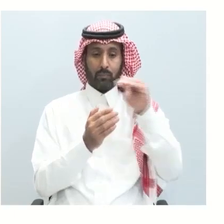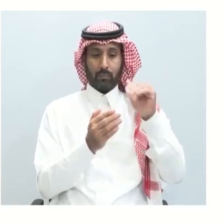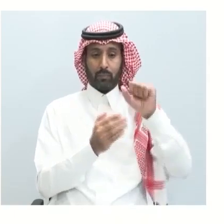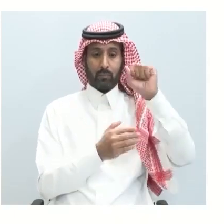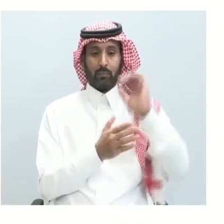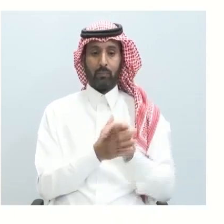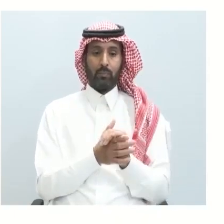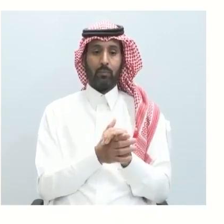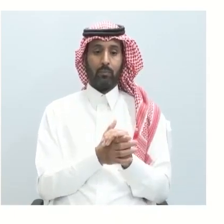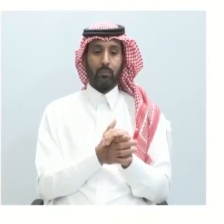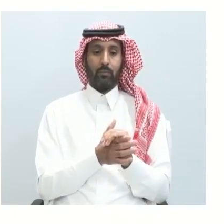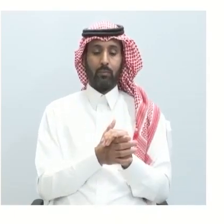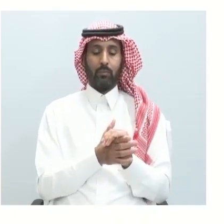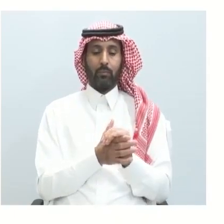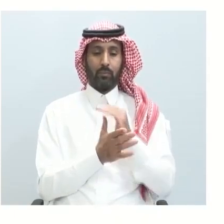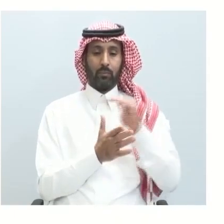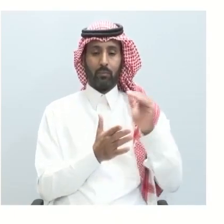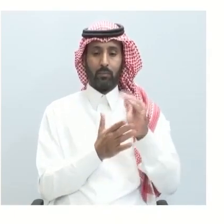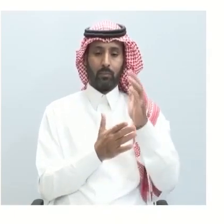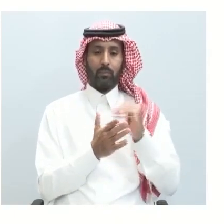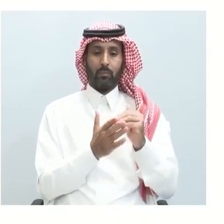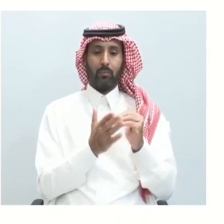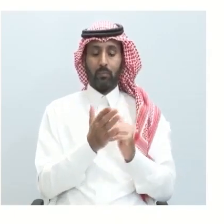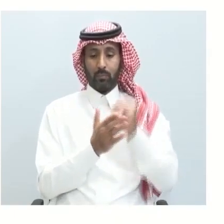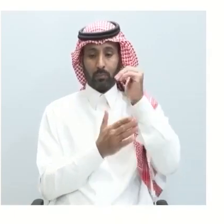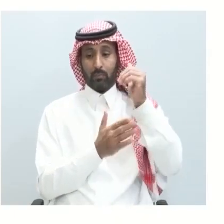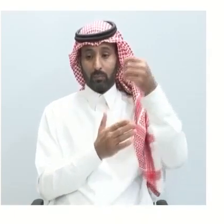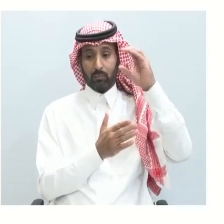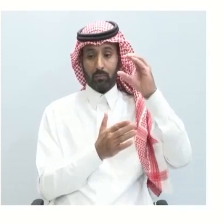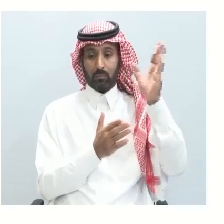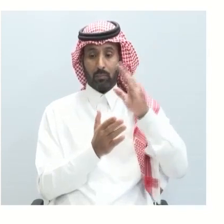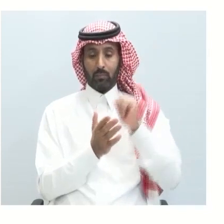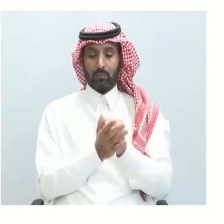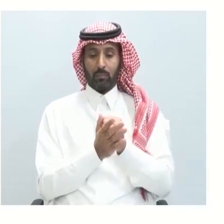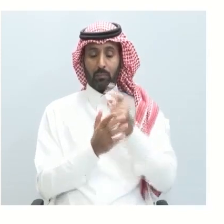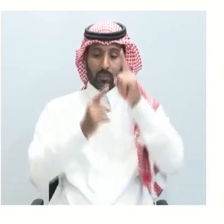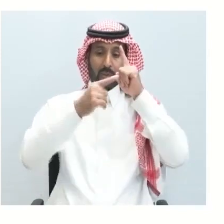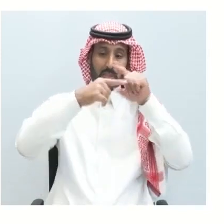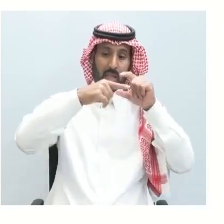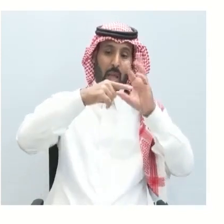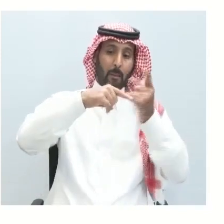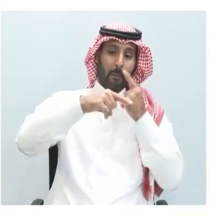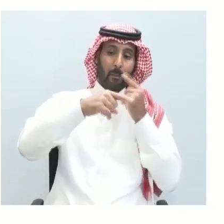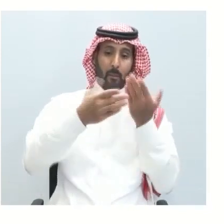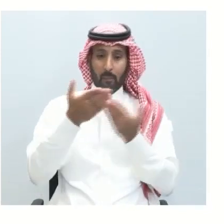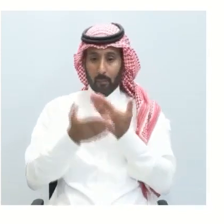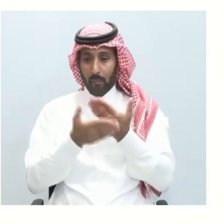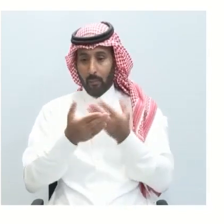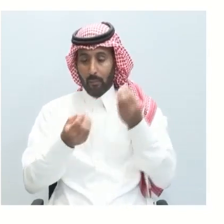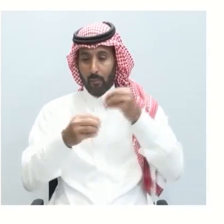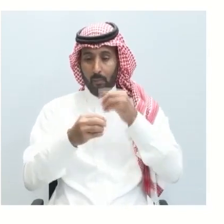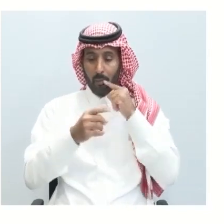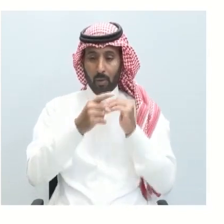البسط المواد الناتجه في البسط مرفوعه ل السي وال مقسومه على تراكيز المواد المتفاعله